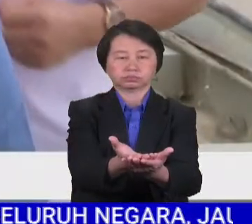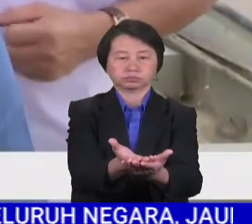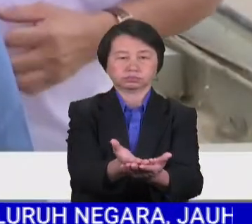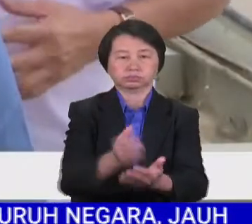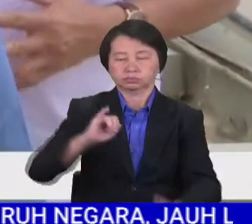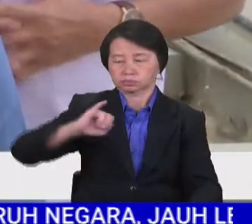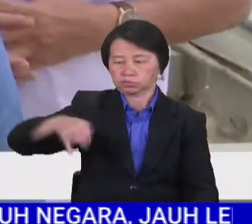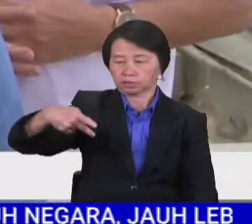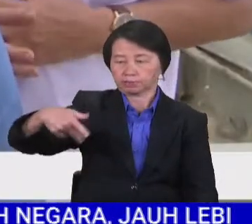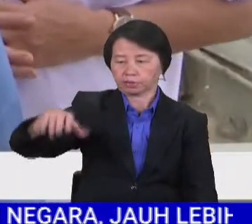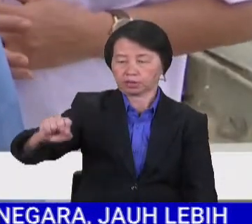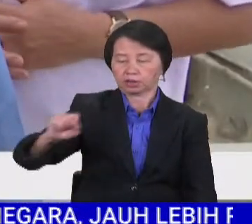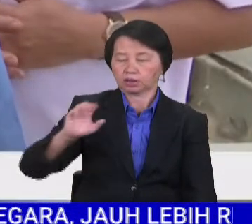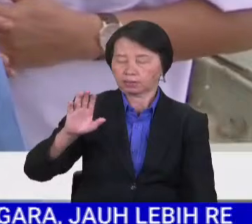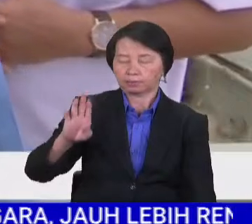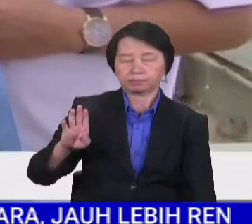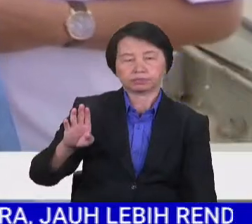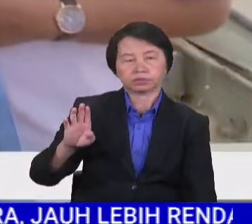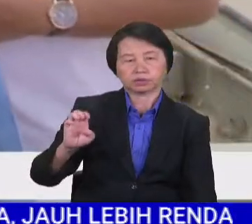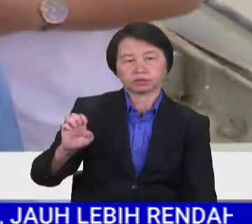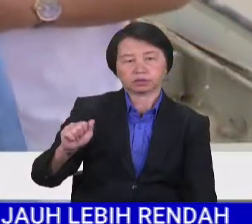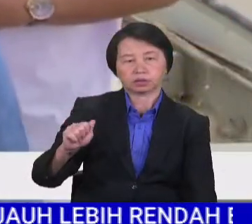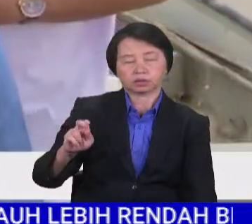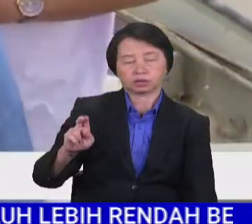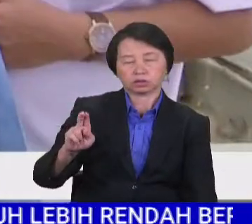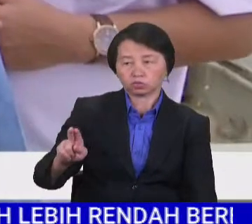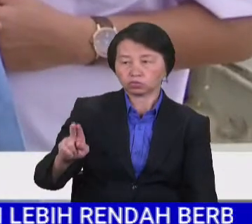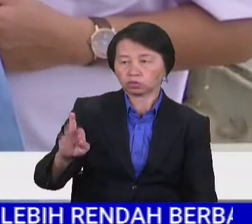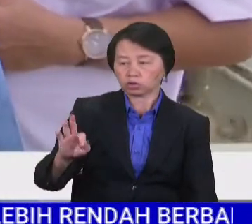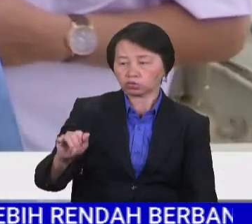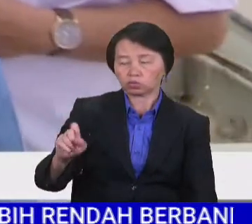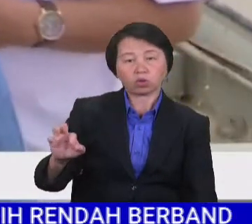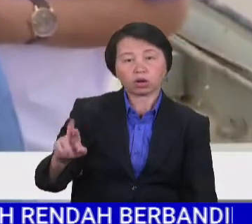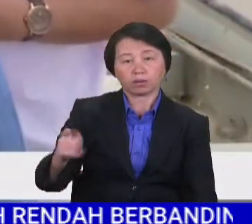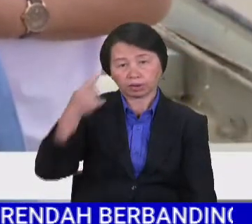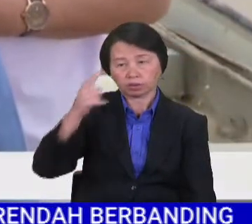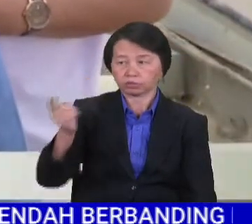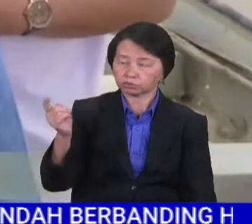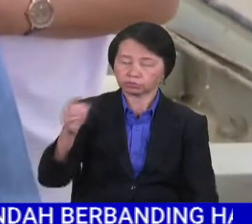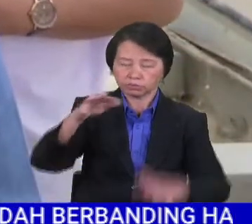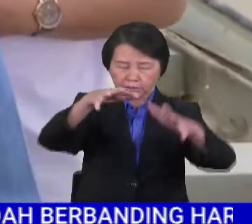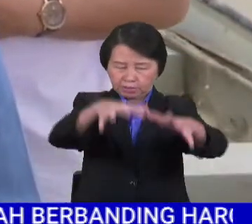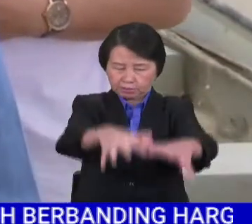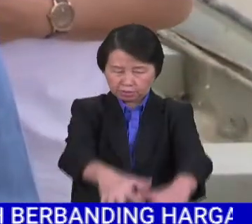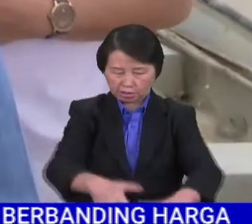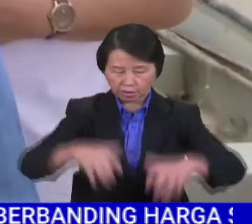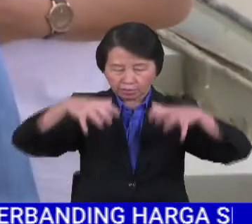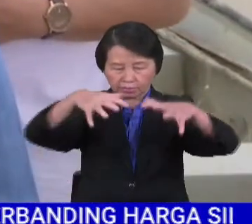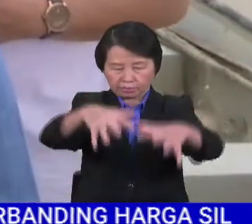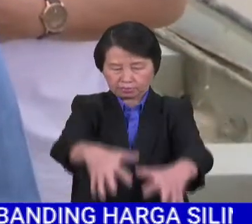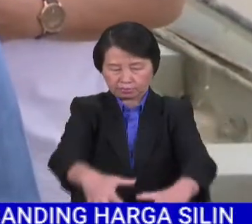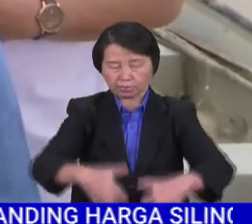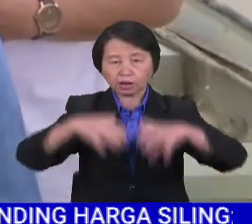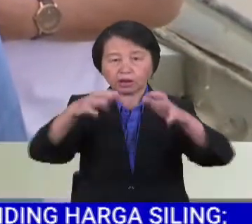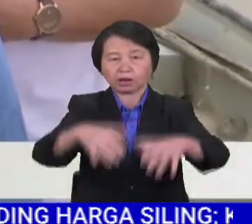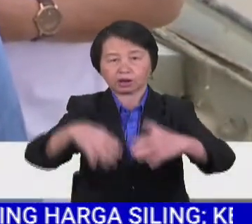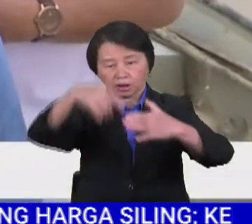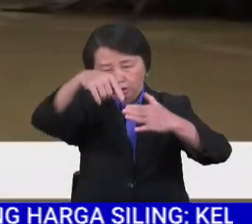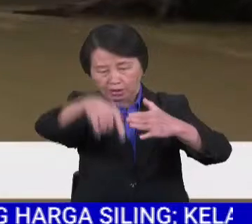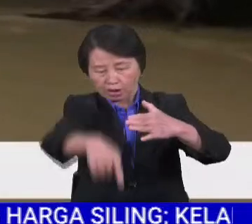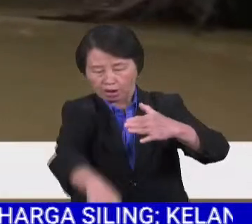GPS daerah bobot untuk ke mendalamkan terusan tak pernah Sungai calo bus dan juga